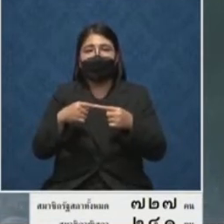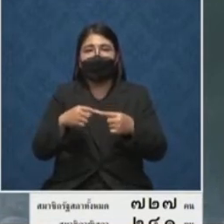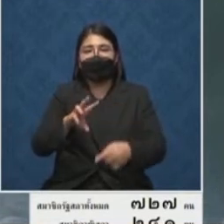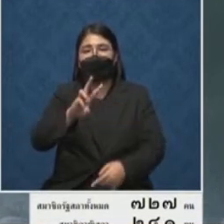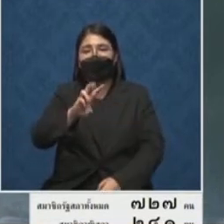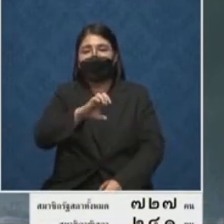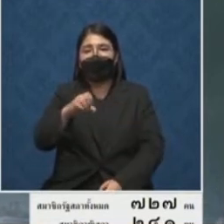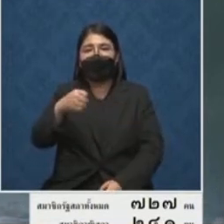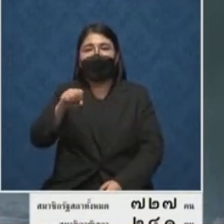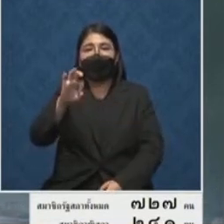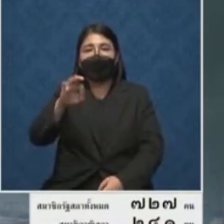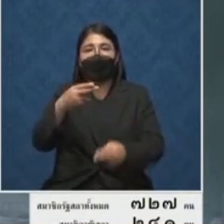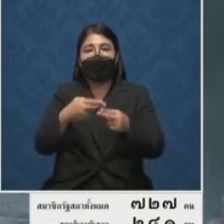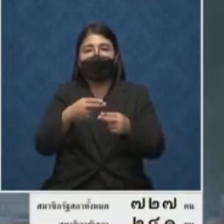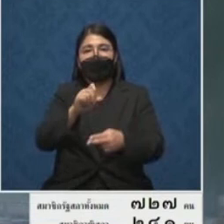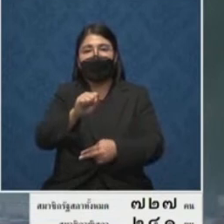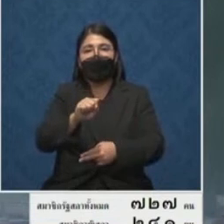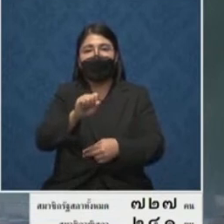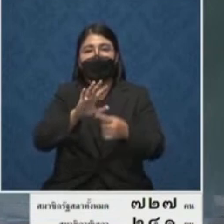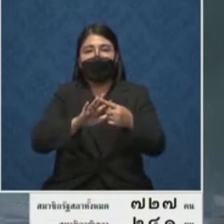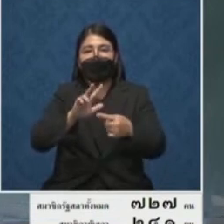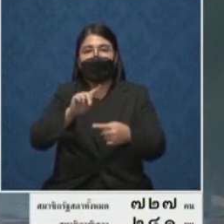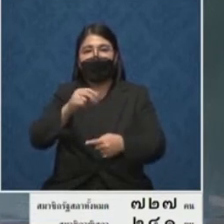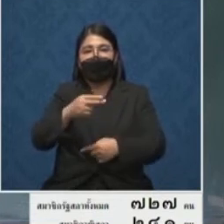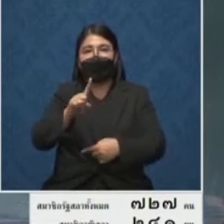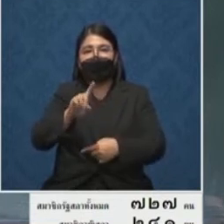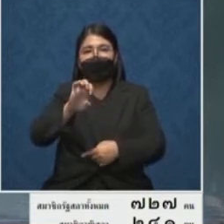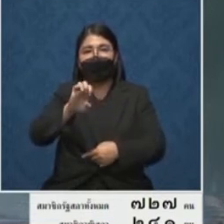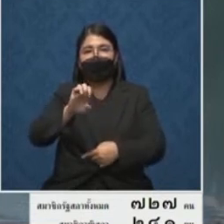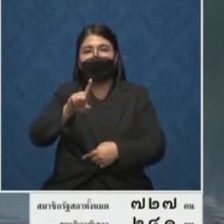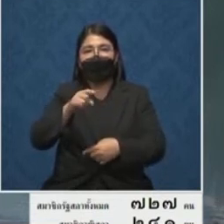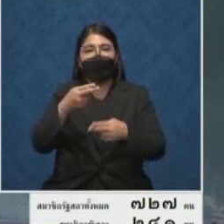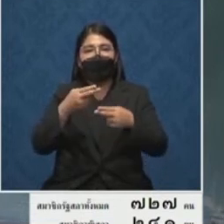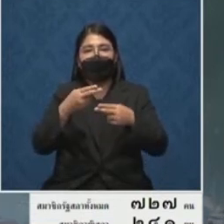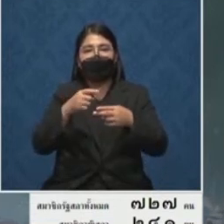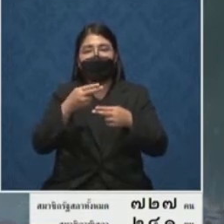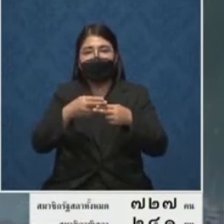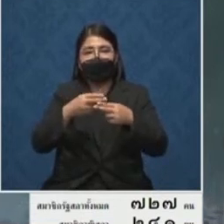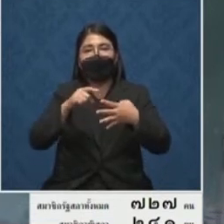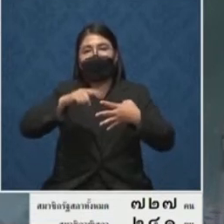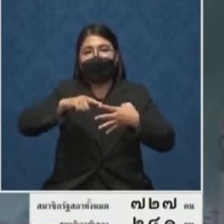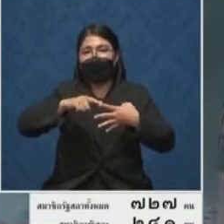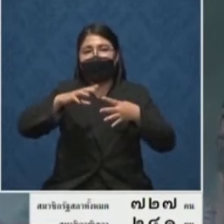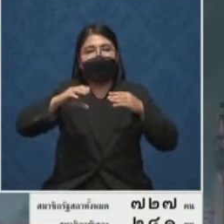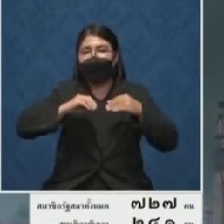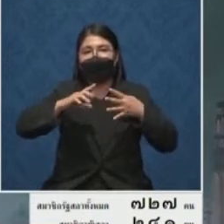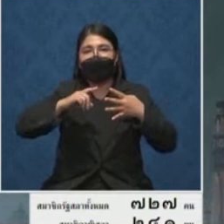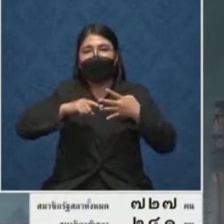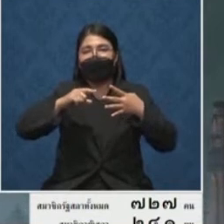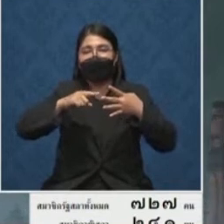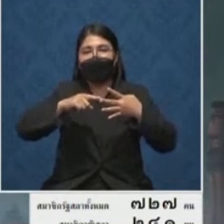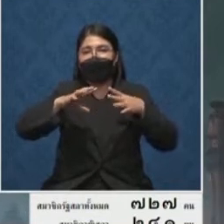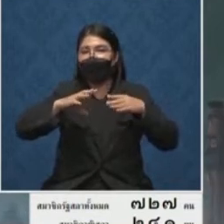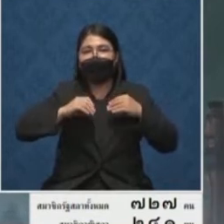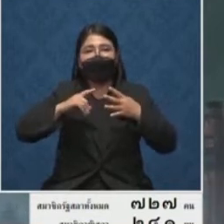619นายสุธีมากบุญ 1ไม่รับหลักการ2ไม่รับหลักการ